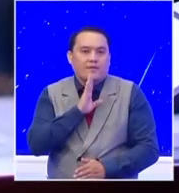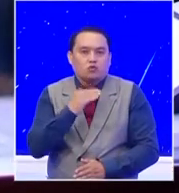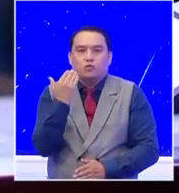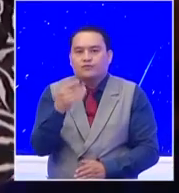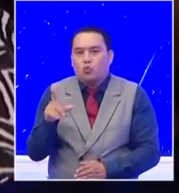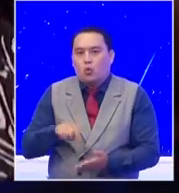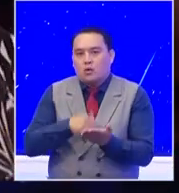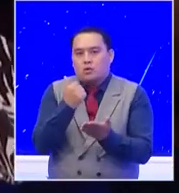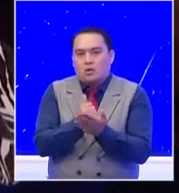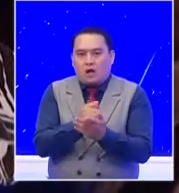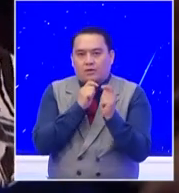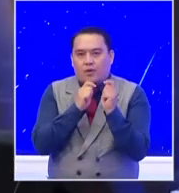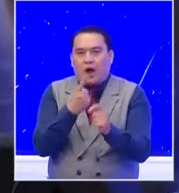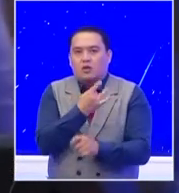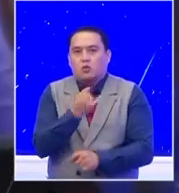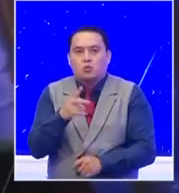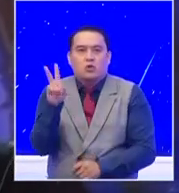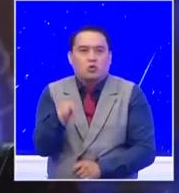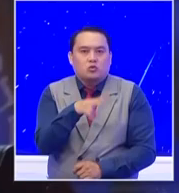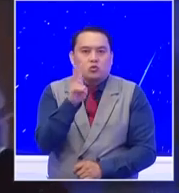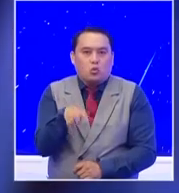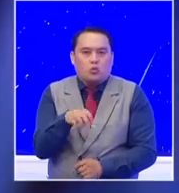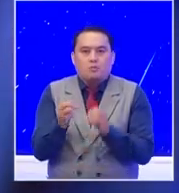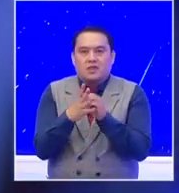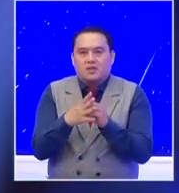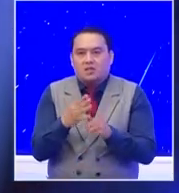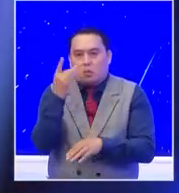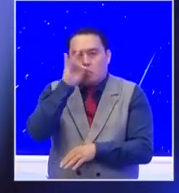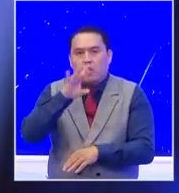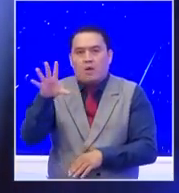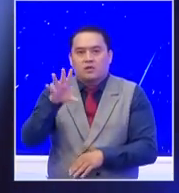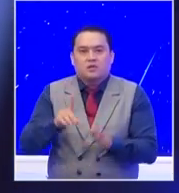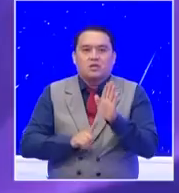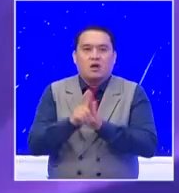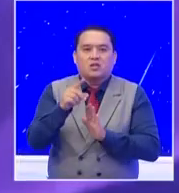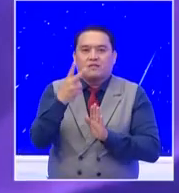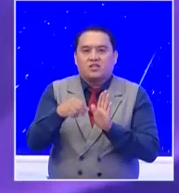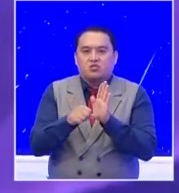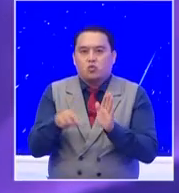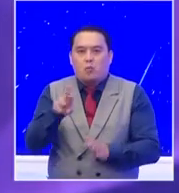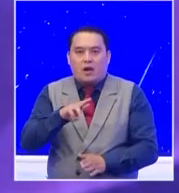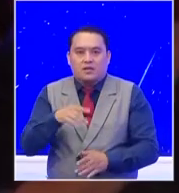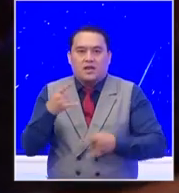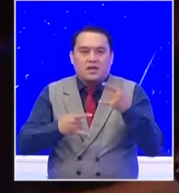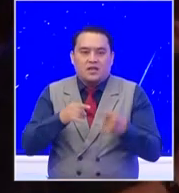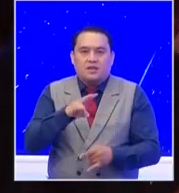Главный приз шоу – 1 миллион долларов. 15-й сезон популярного шоу стартовал 26 мая на